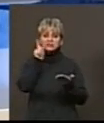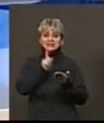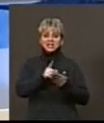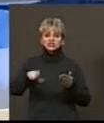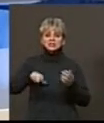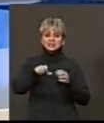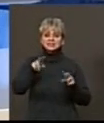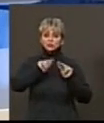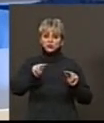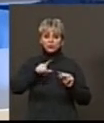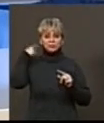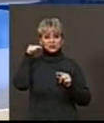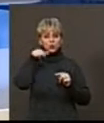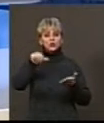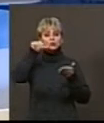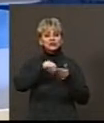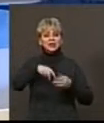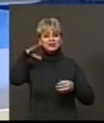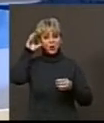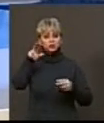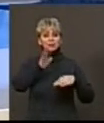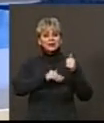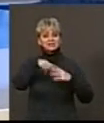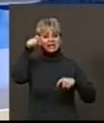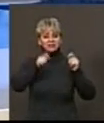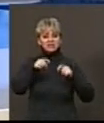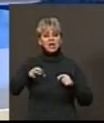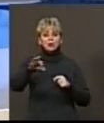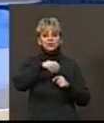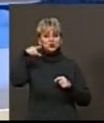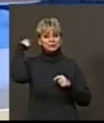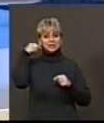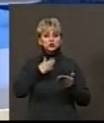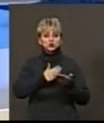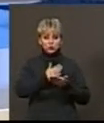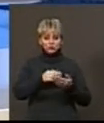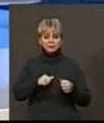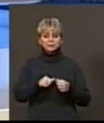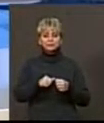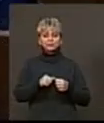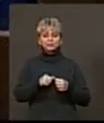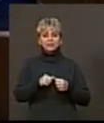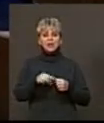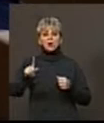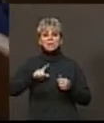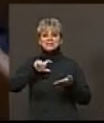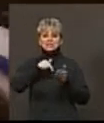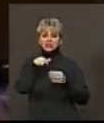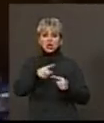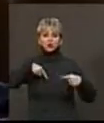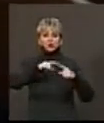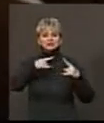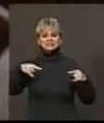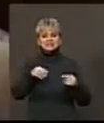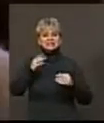донские педагоги-психологи, участники научно-практической конференции областной психологической службы. Мастер-классы, круглые